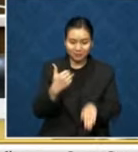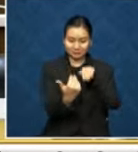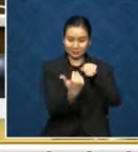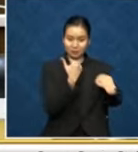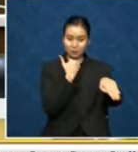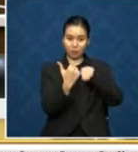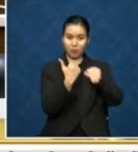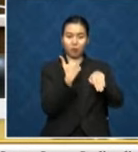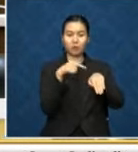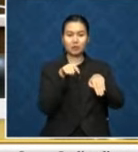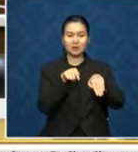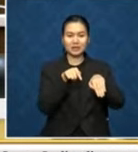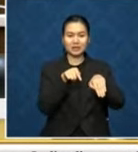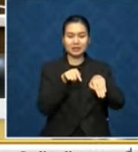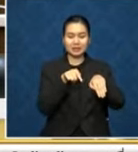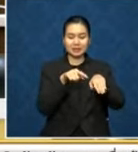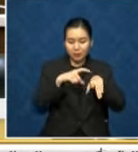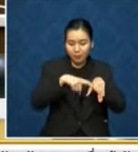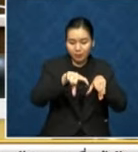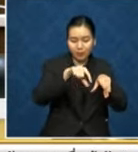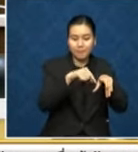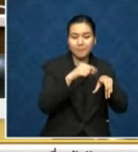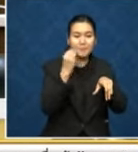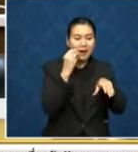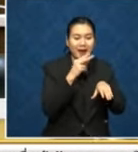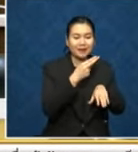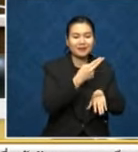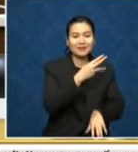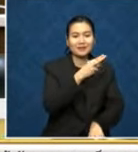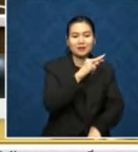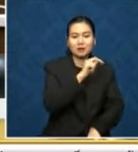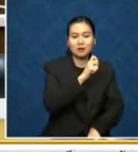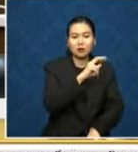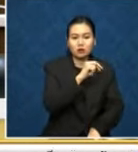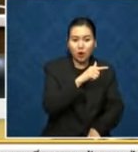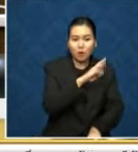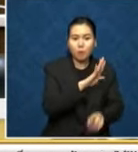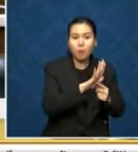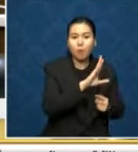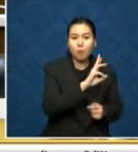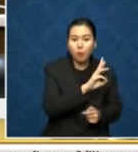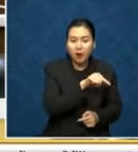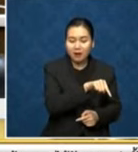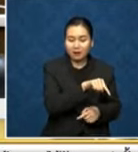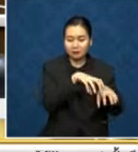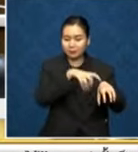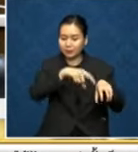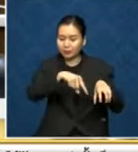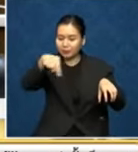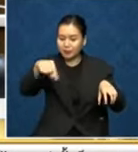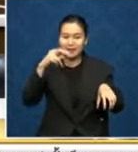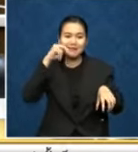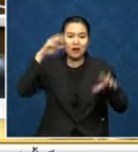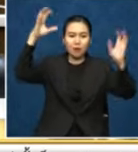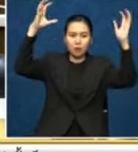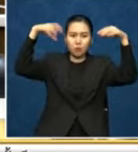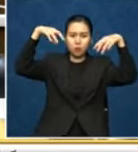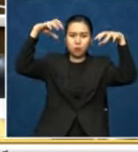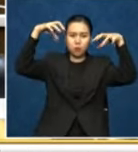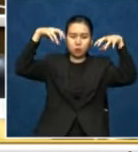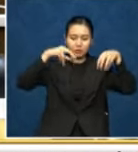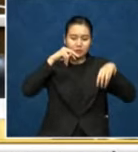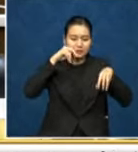งที่ผ่านระหว่างบ้านหนองบัวและบ้านศรีอุบลครับอำเภอภูหลวงเนี่ยทุกครั้งที่ฝนตกเนี่ยน้ำจะไหล